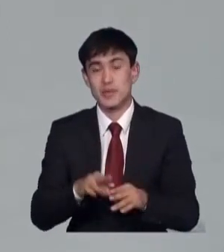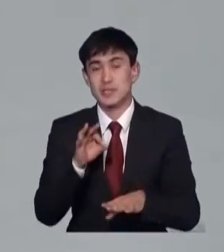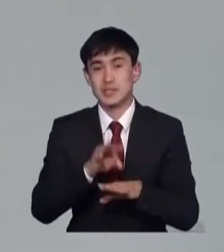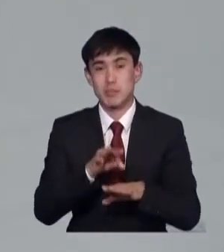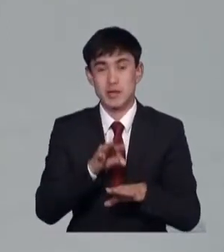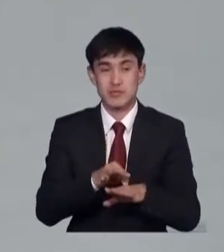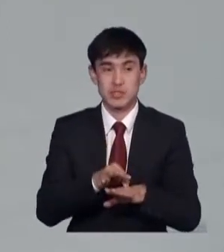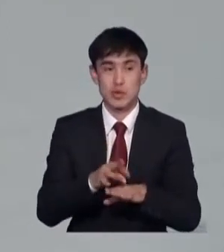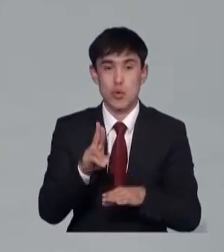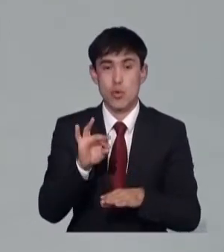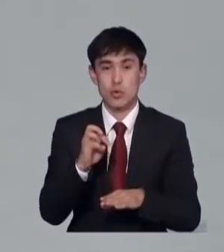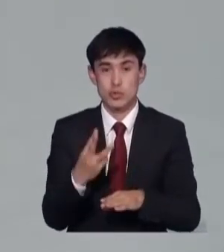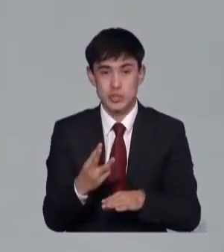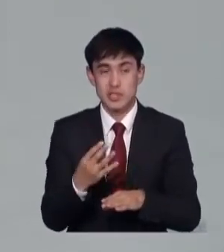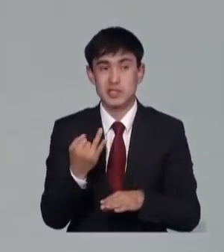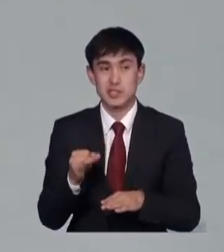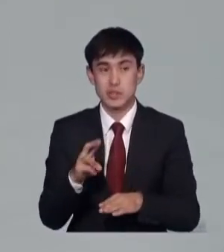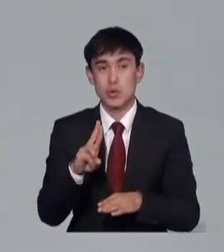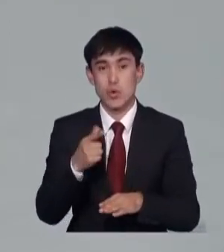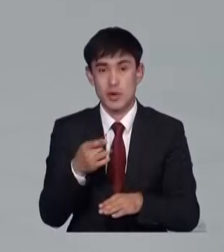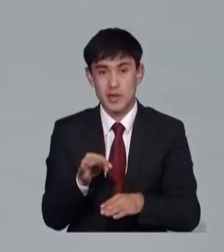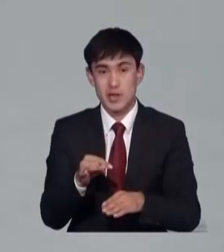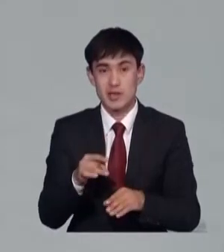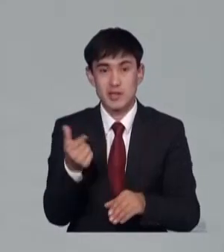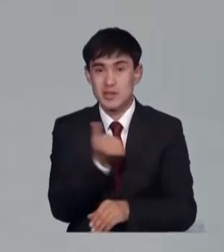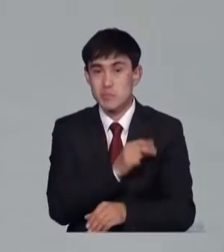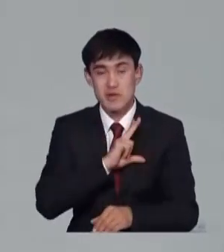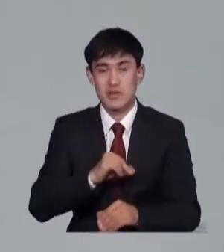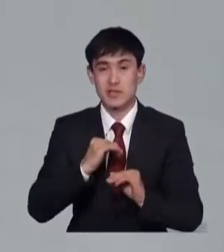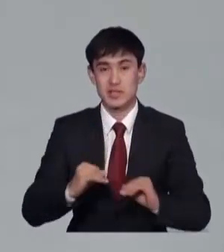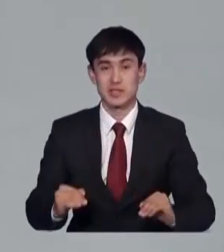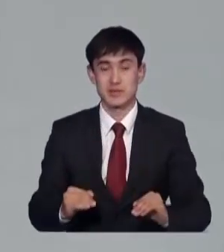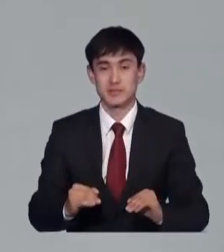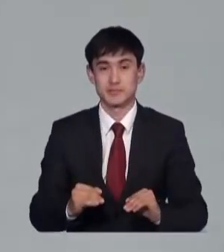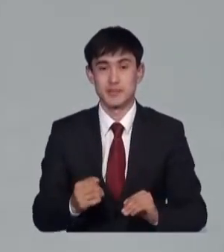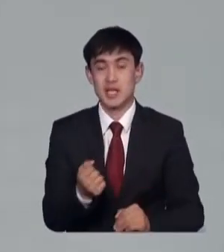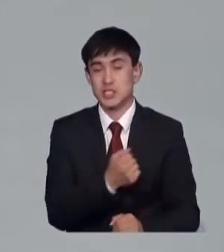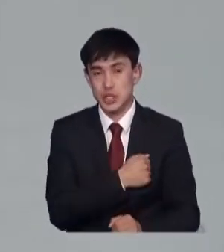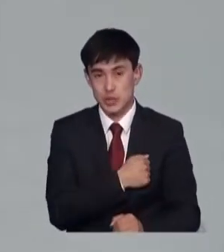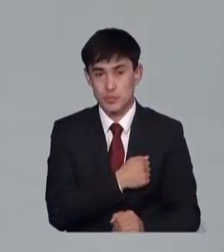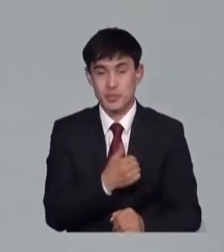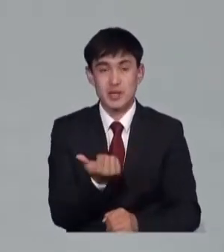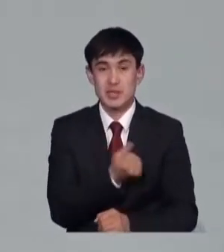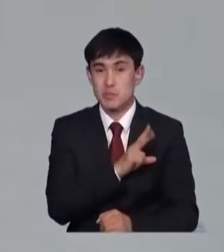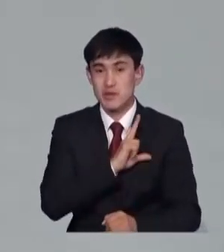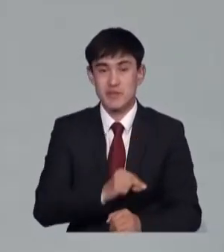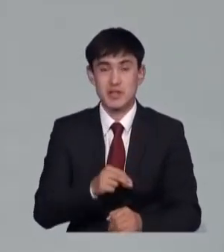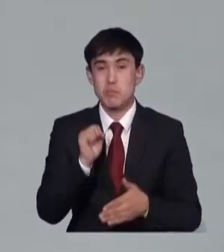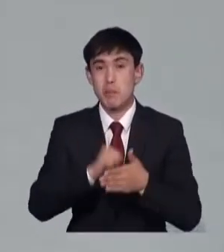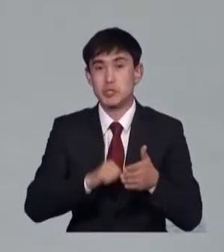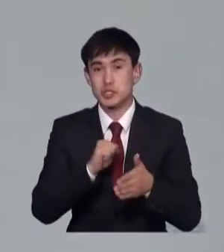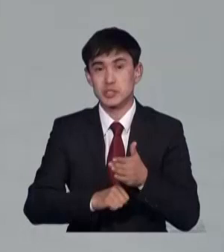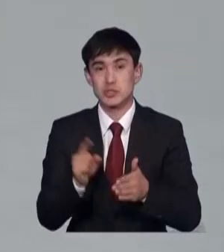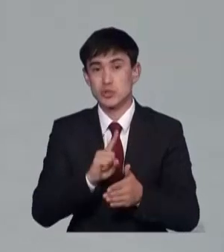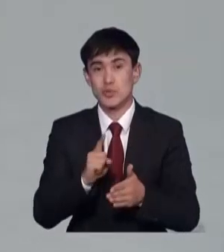заболевшие коклюш и корь - это непривитые к сожалению А непривитые по причине того